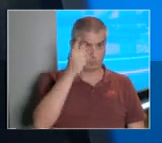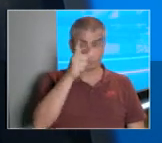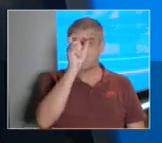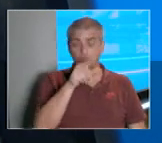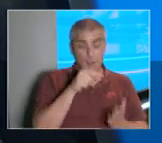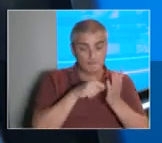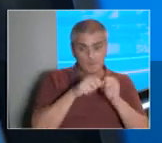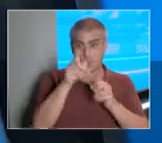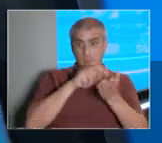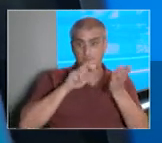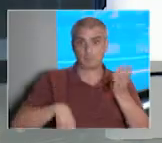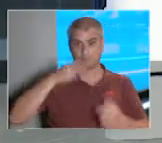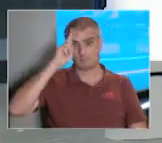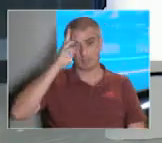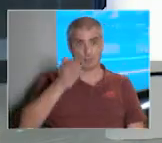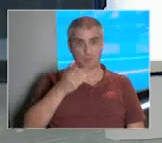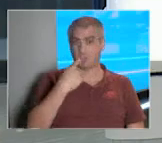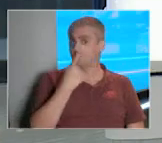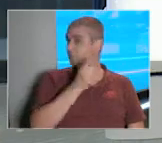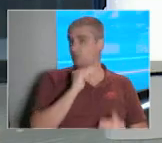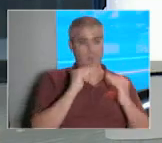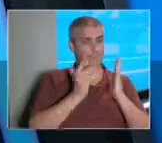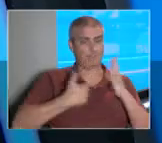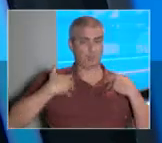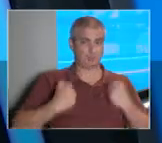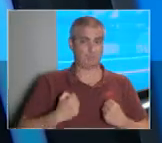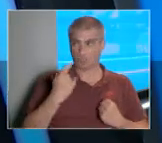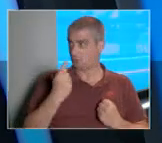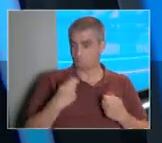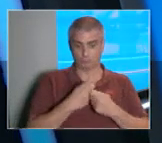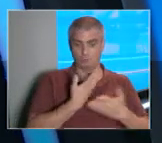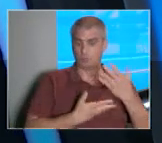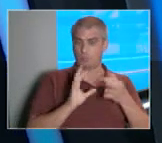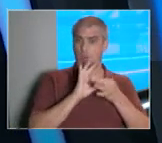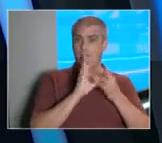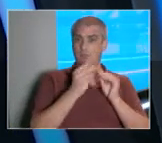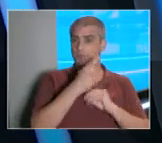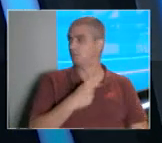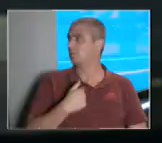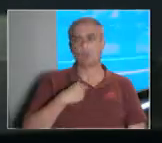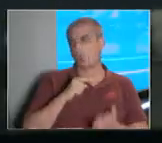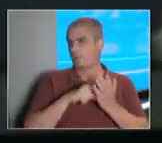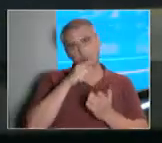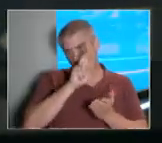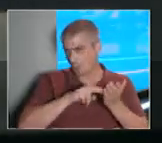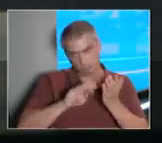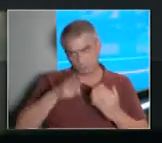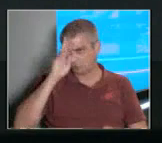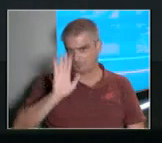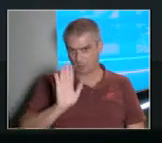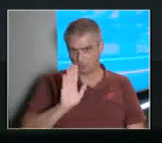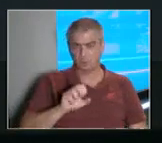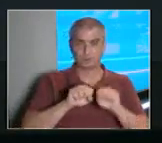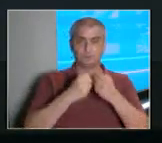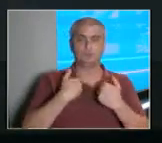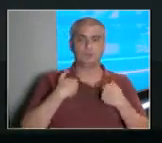האיש שבגללו אתה פרשת מהליכוד, שאמרת שהוא לא מתאים להיות שר ביטחון, היום אתה בשיתוף פעולה הדוק איתו. אני לא בגללו פרשתי מהליכוד,